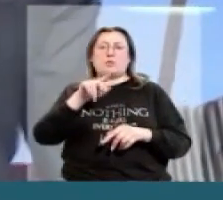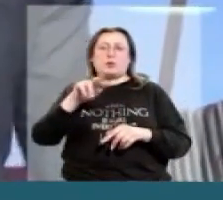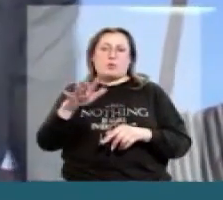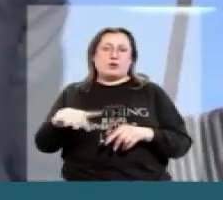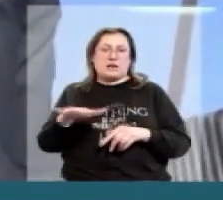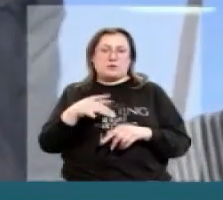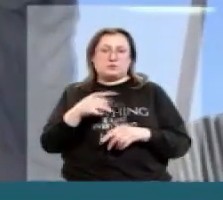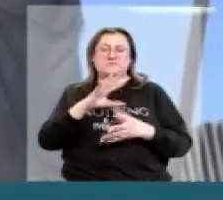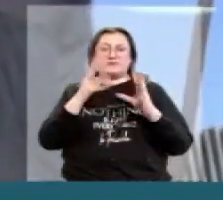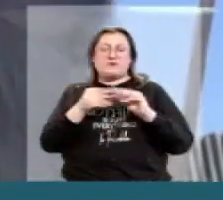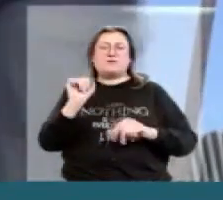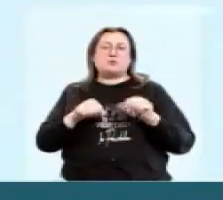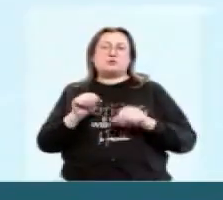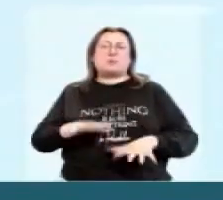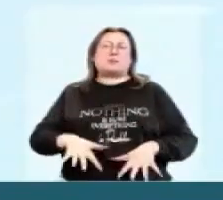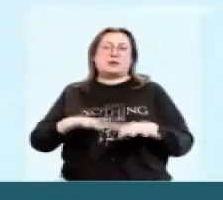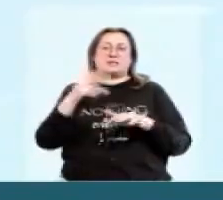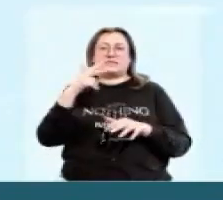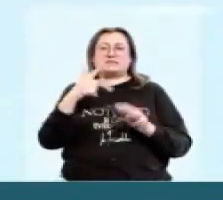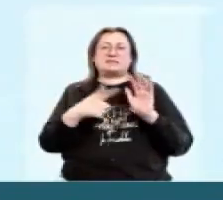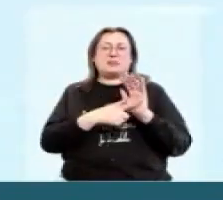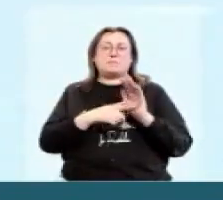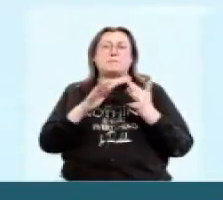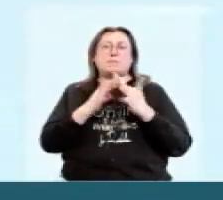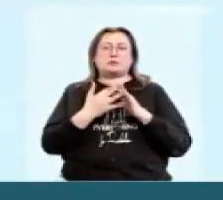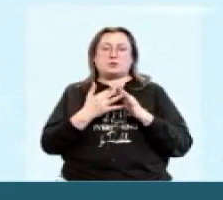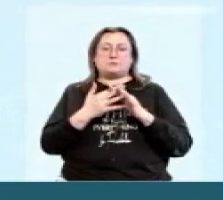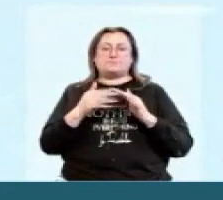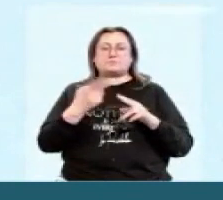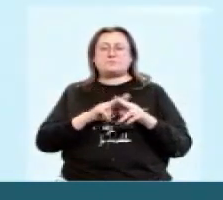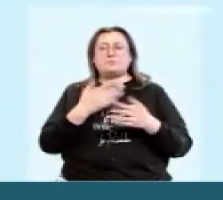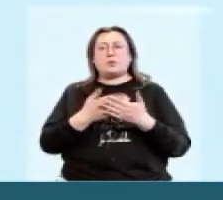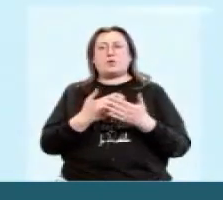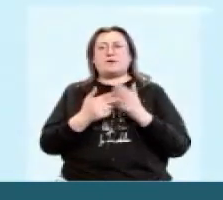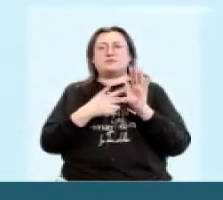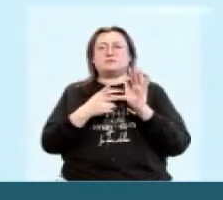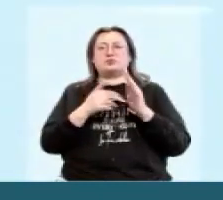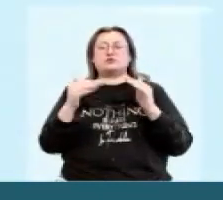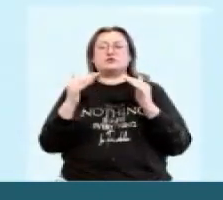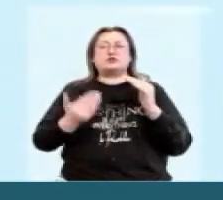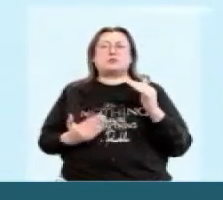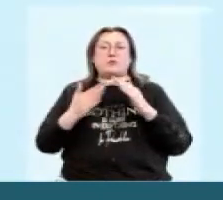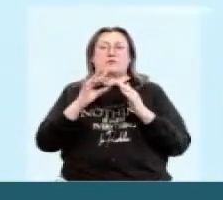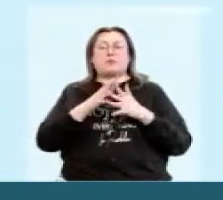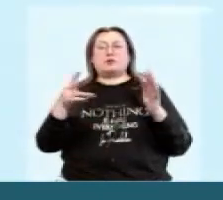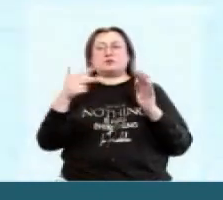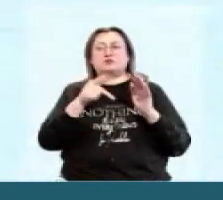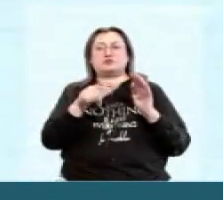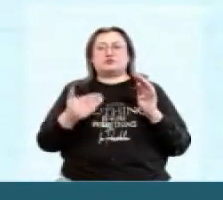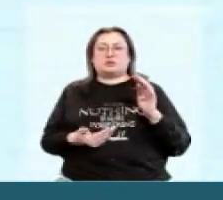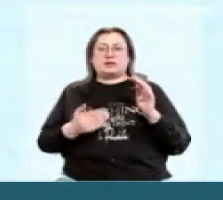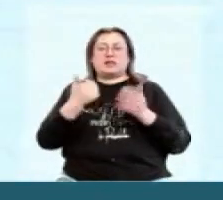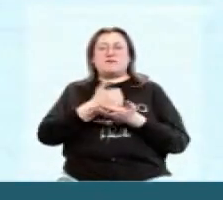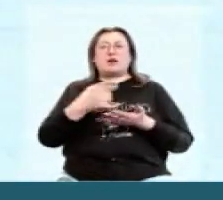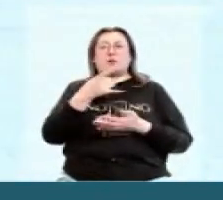Ауликольские районы. Всего возможно подтопление в 37 населенных пунктах, это около 800 жилых домов и более 3000 жителей.